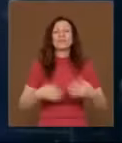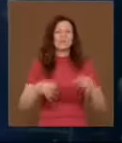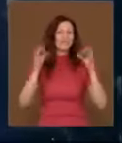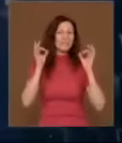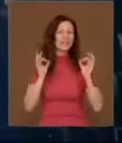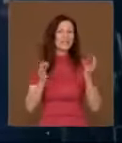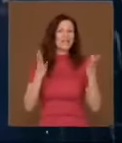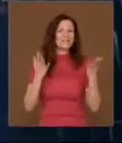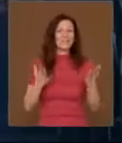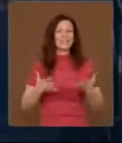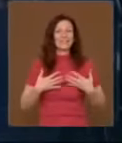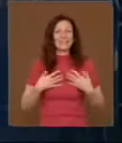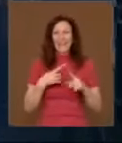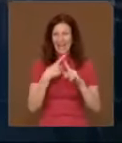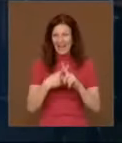тържествен характер,